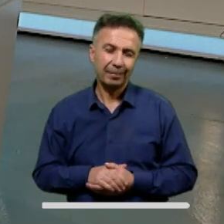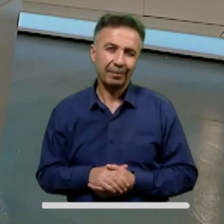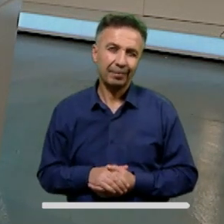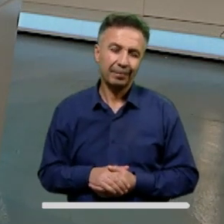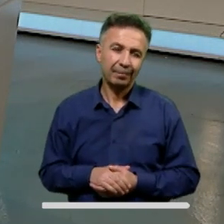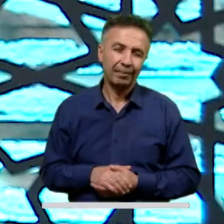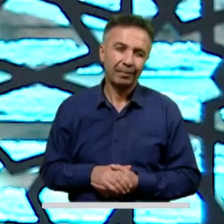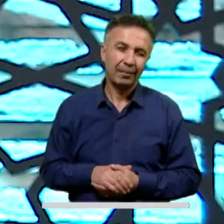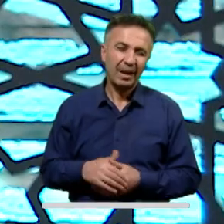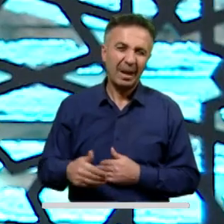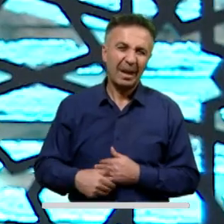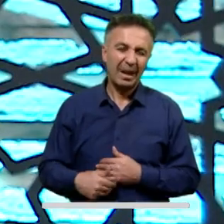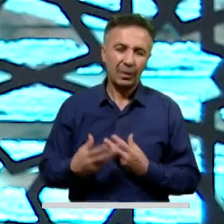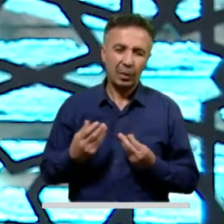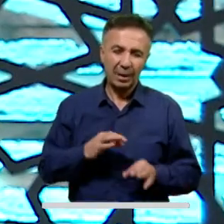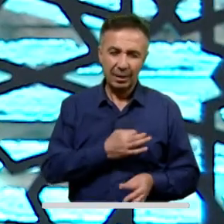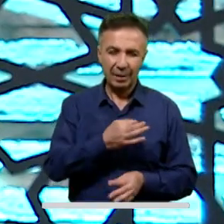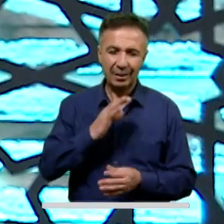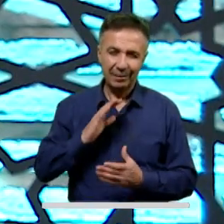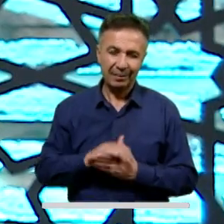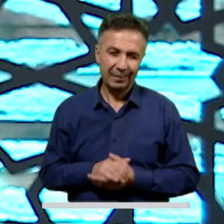insanlar açlıkla, sefaletle